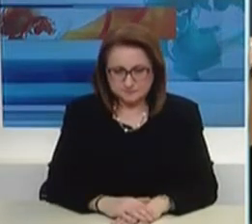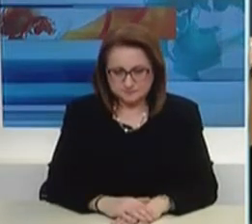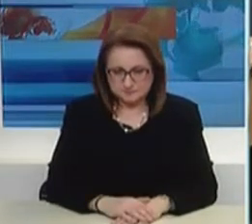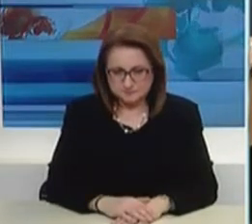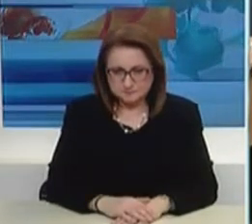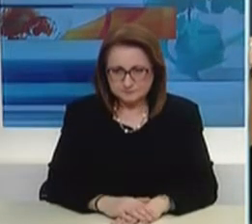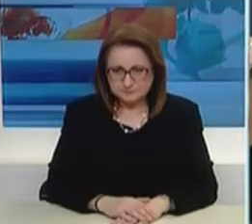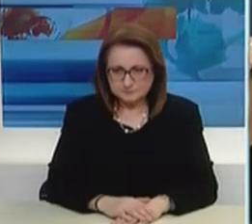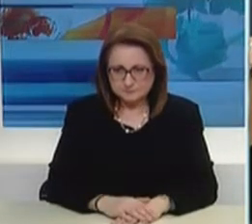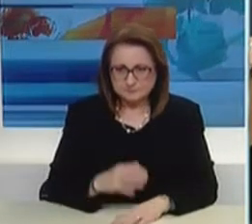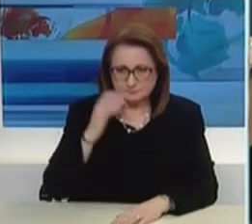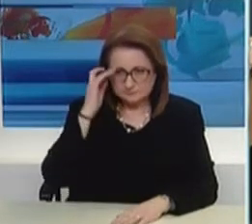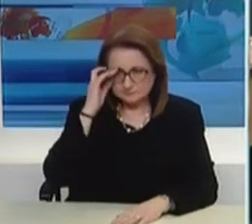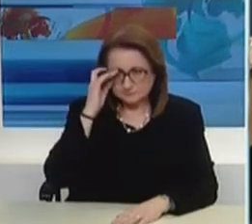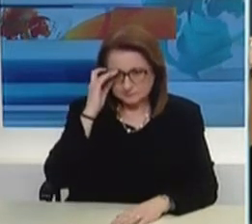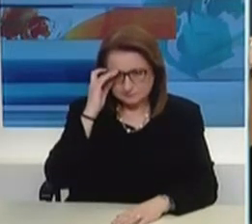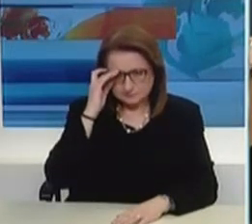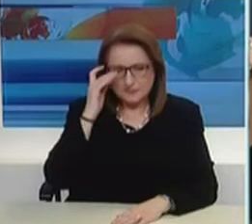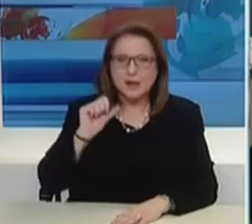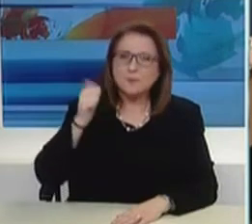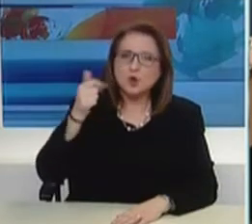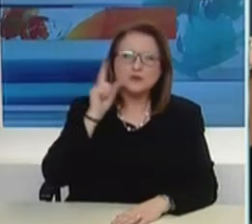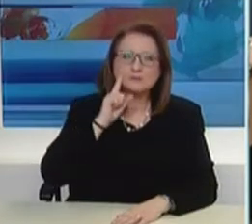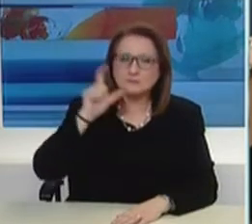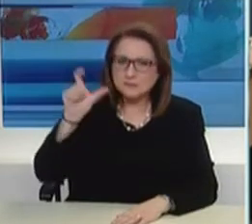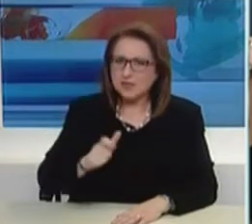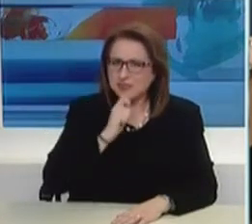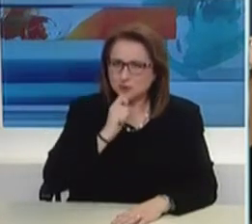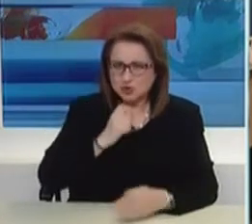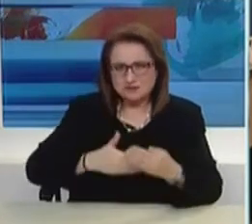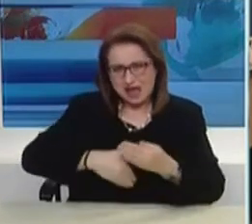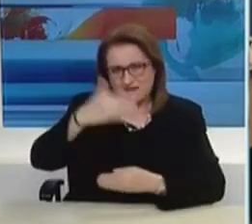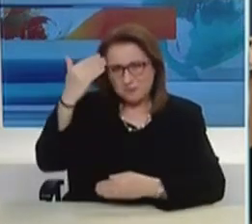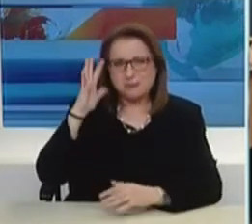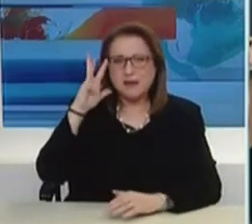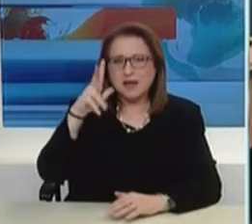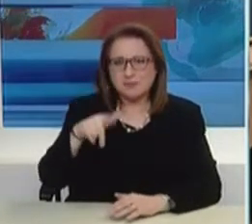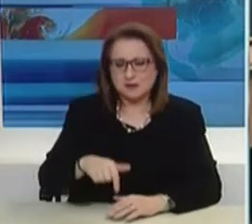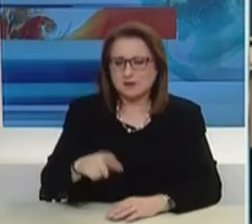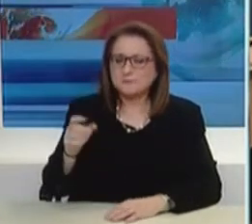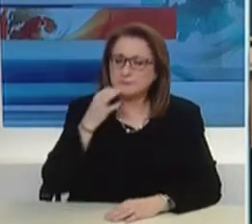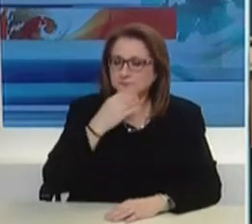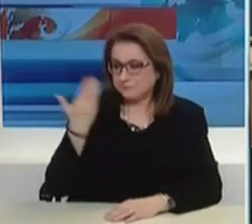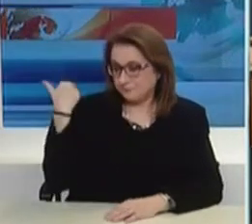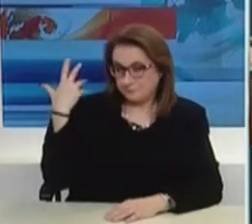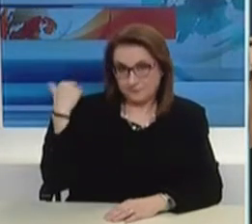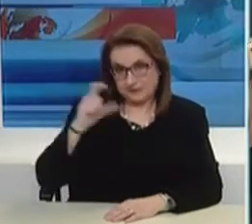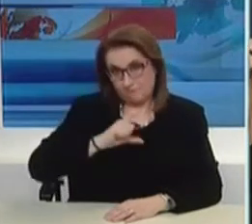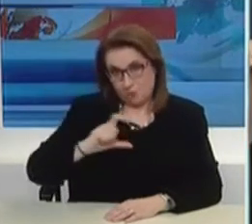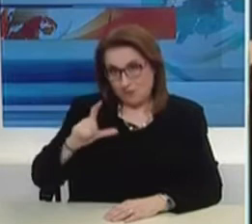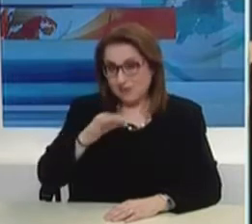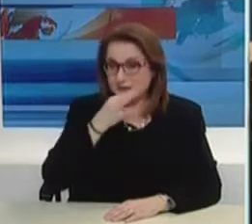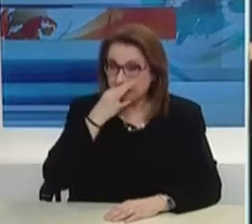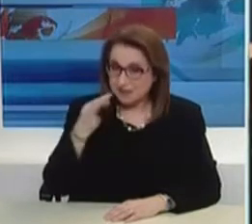Πρώτη ερώτηση από την κυρία Μπουλούτζα και την εφημερίδα Καθημερινή. Την προηγούμενη εβδομάδα αναφέρθηκε ότι στο σχεδιασμό σας για τη μάχη με τον νέο